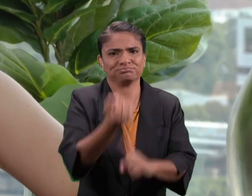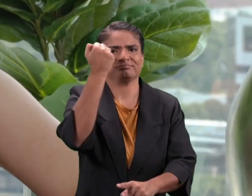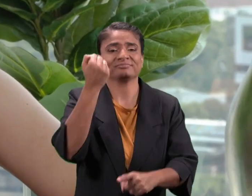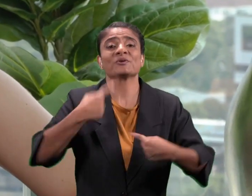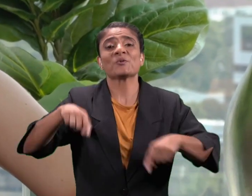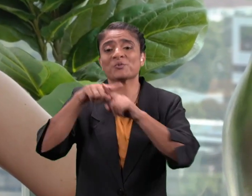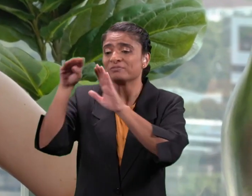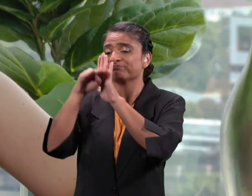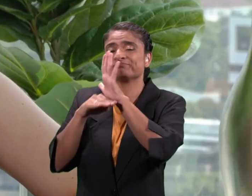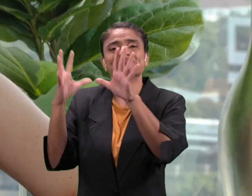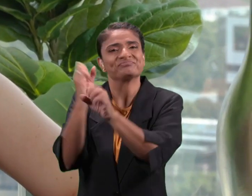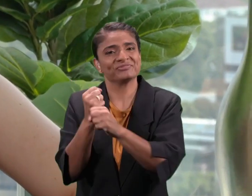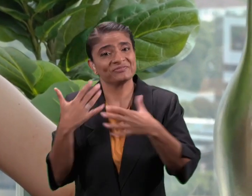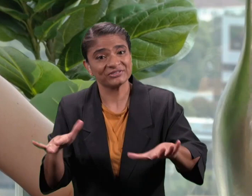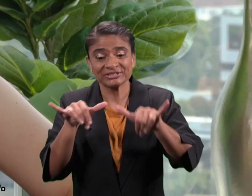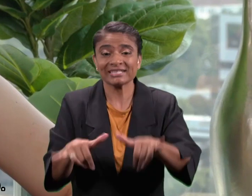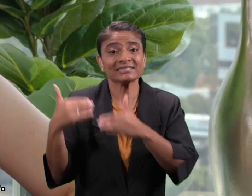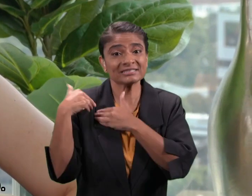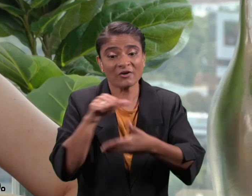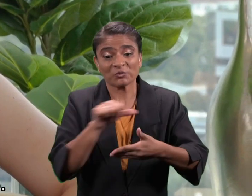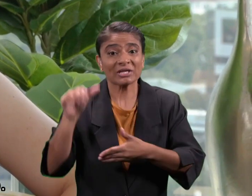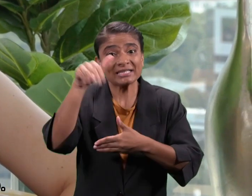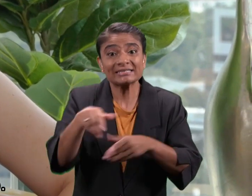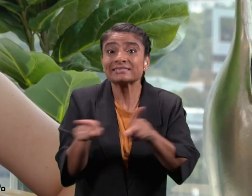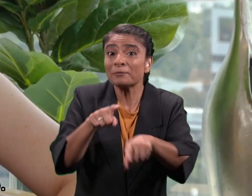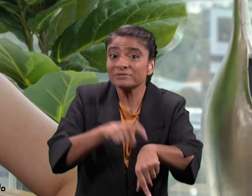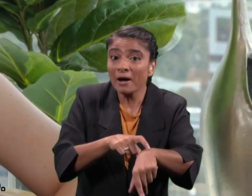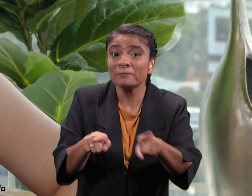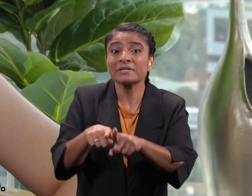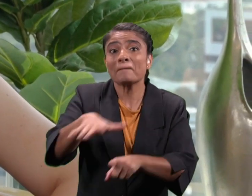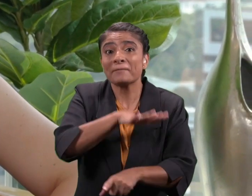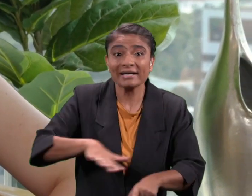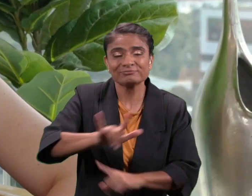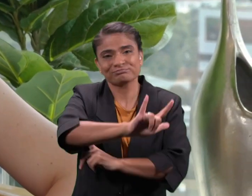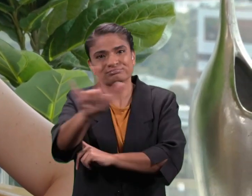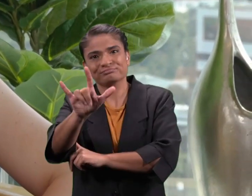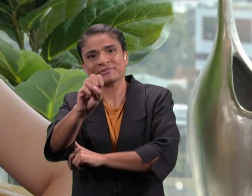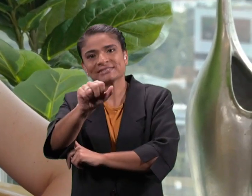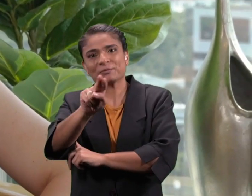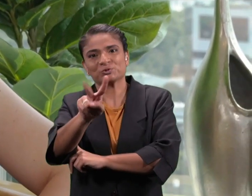einde van vandag se program. Bly veilig tot volgende week, selfde plek, selfde tyd. Only on